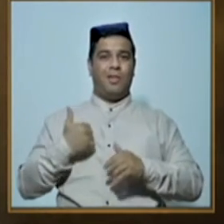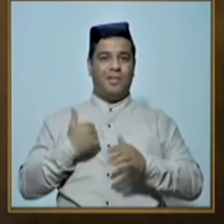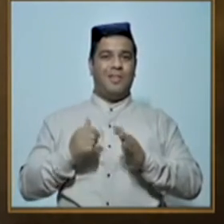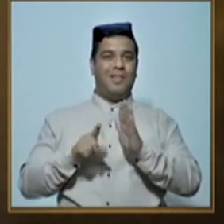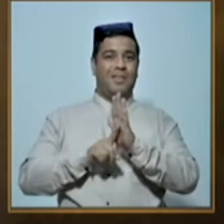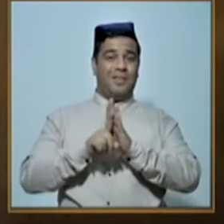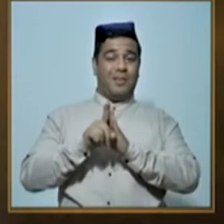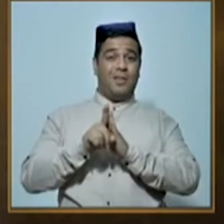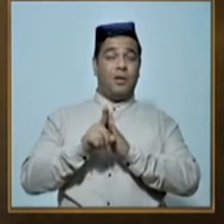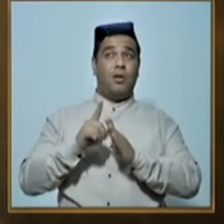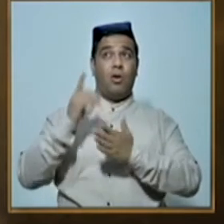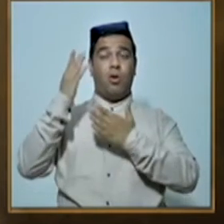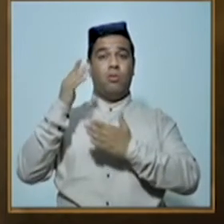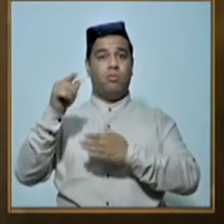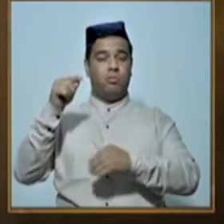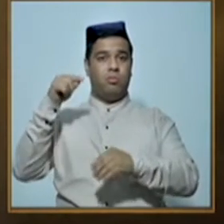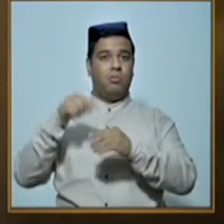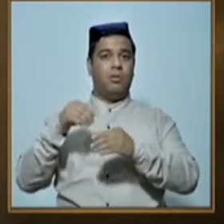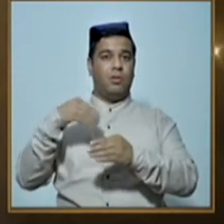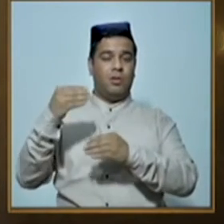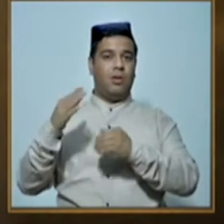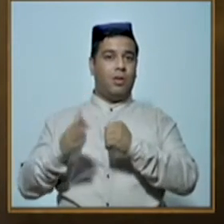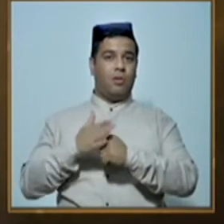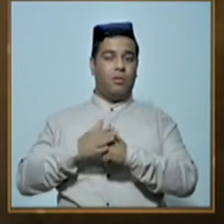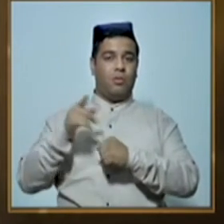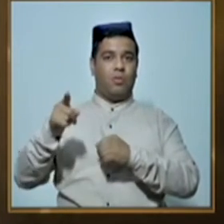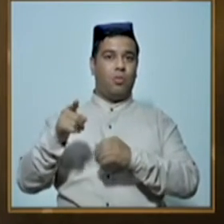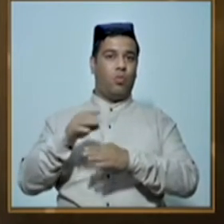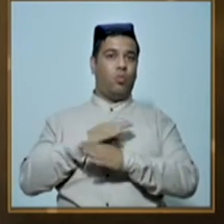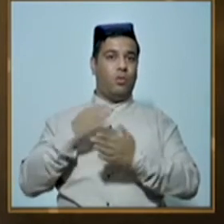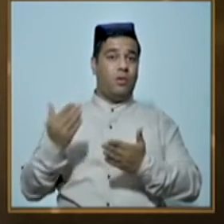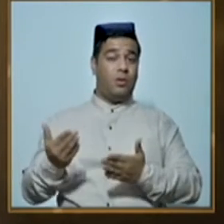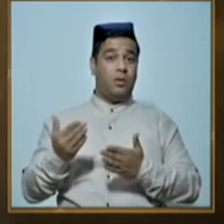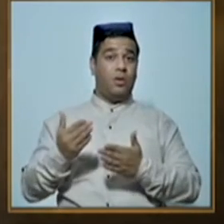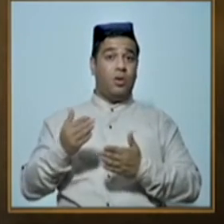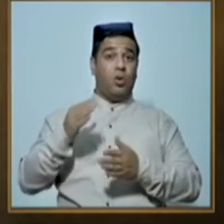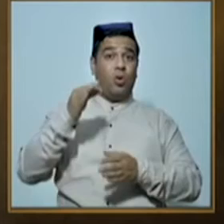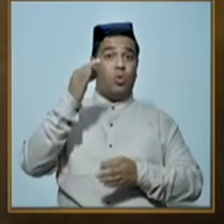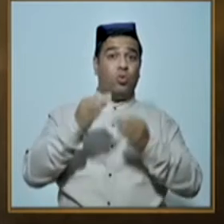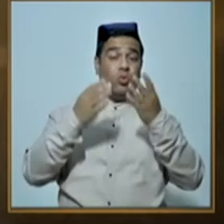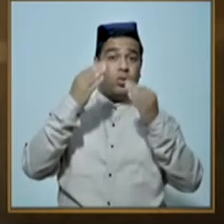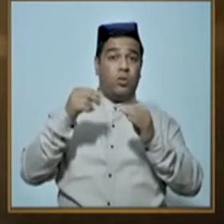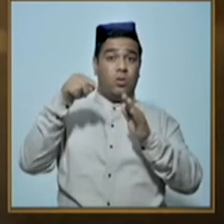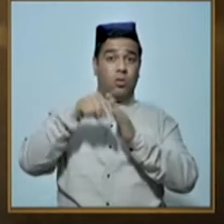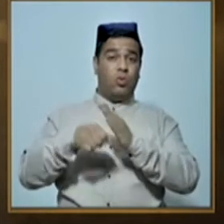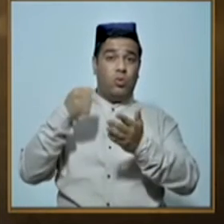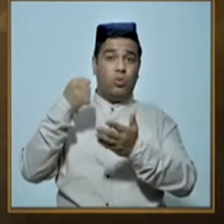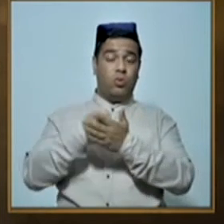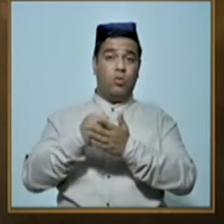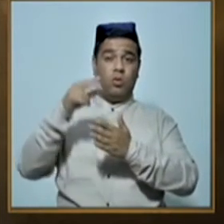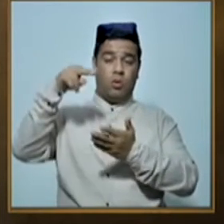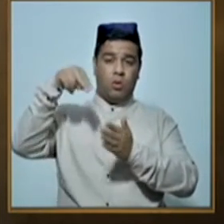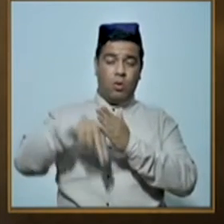ma'noda ketyapti dedi. Alloh amr qilib yerga yutqizardi. Qiyomat qoyim bo'lguncha u endi yerni qariga chiqarib tushuradi